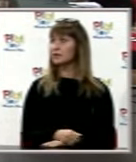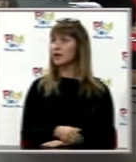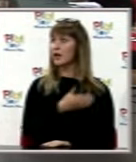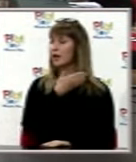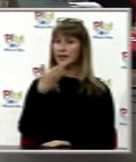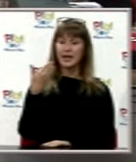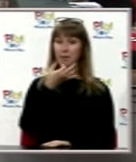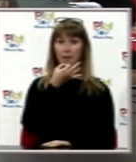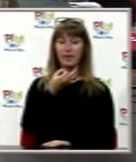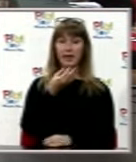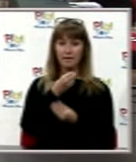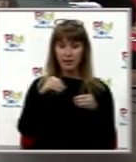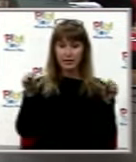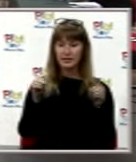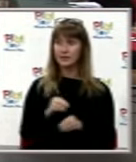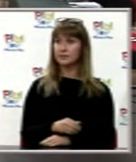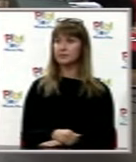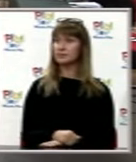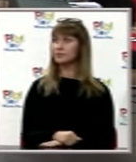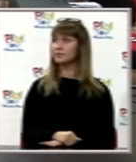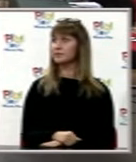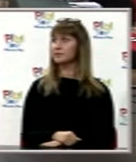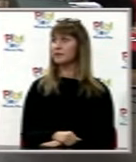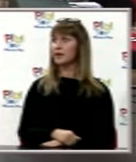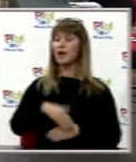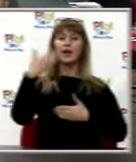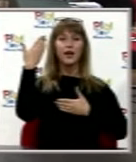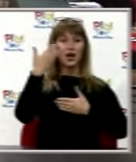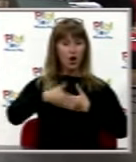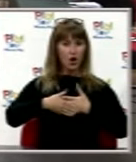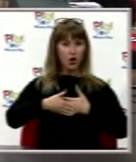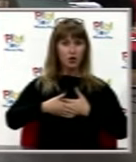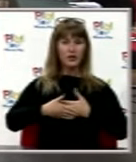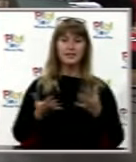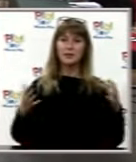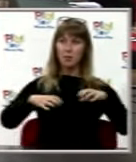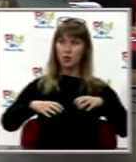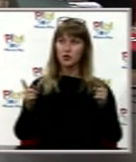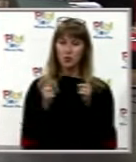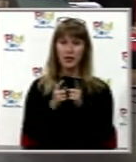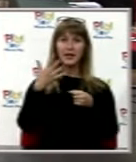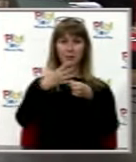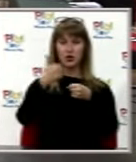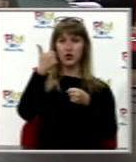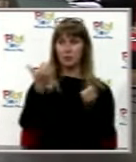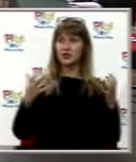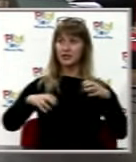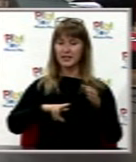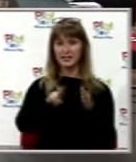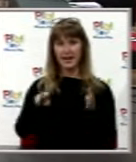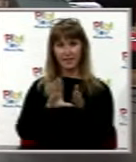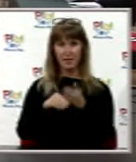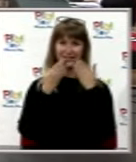widzę. Wobec wyczerpania porządku obrad zamykam obrady 51. sesji Rady Miasta Piłów. Dziękuję Panie Przewodniczący.